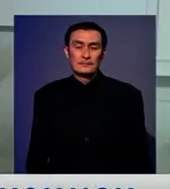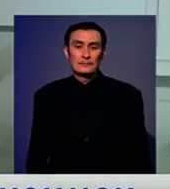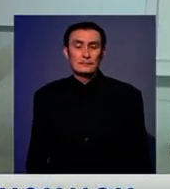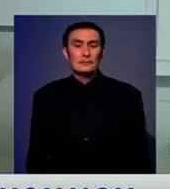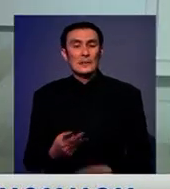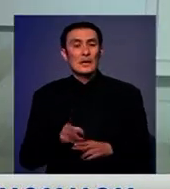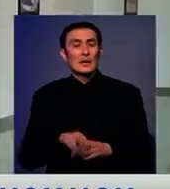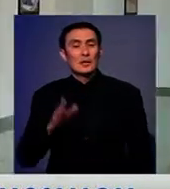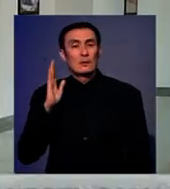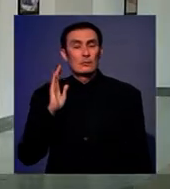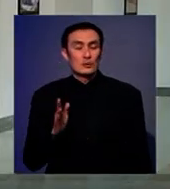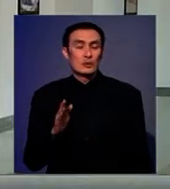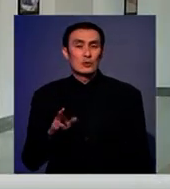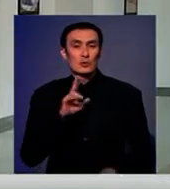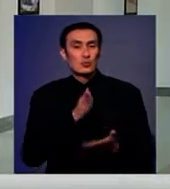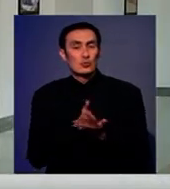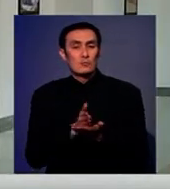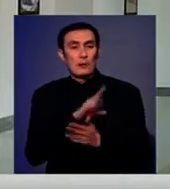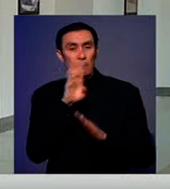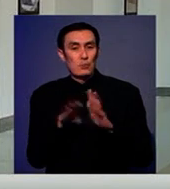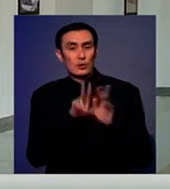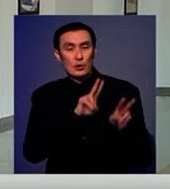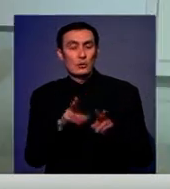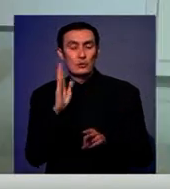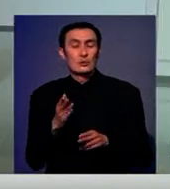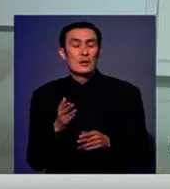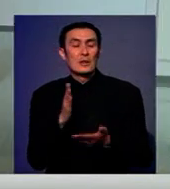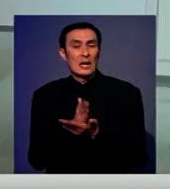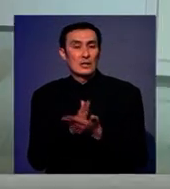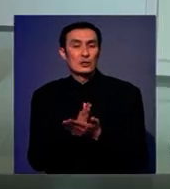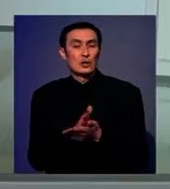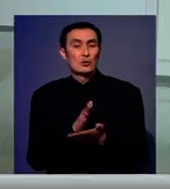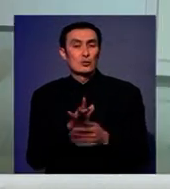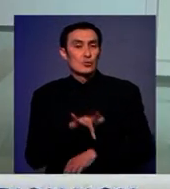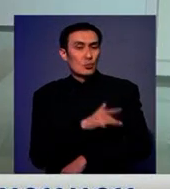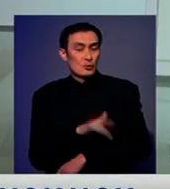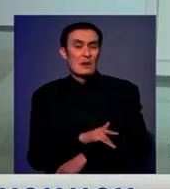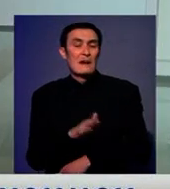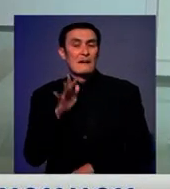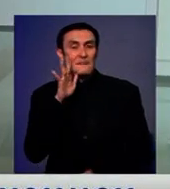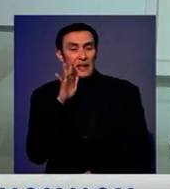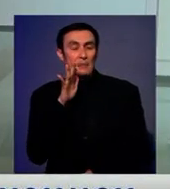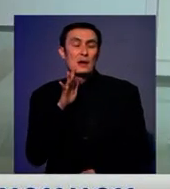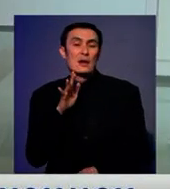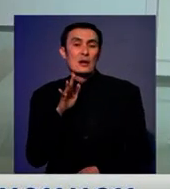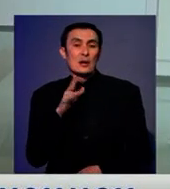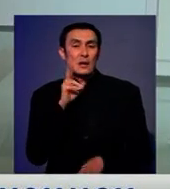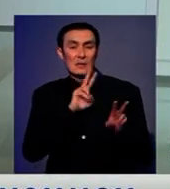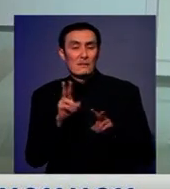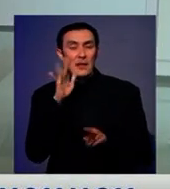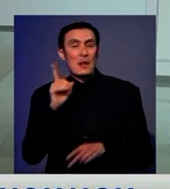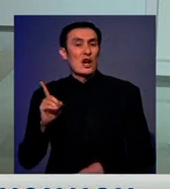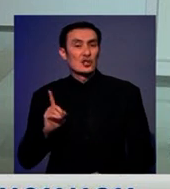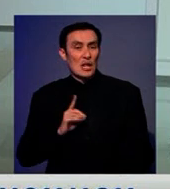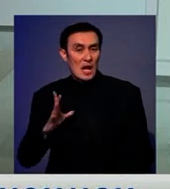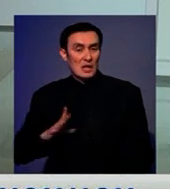Это будет отдельная структура, под контролем которой будут находиться все эти службы. Будет контролироваться их время, KPI, то есть время ожидания,